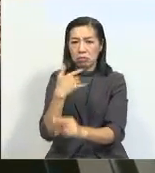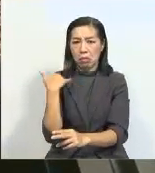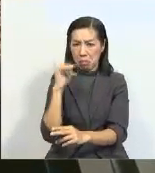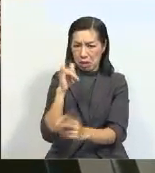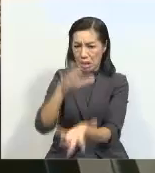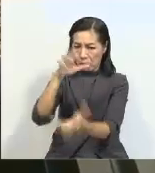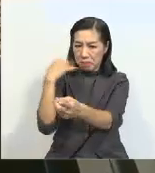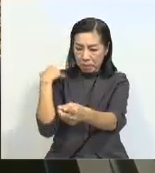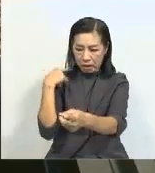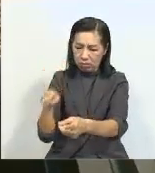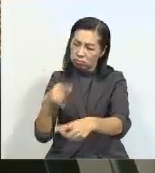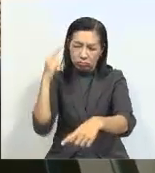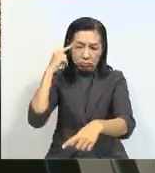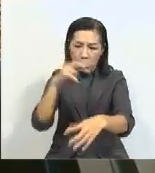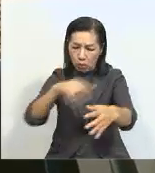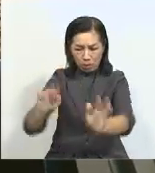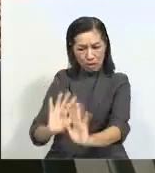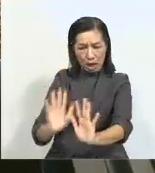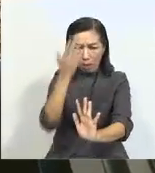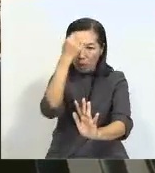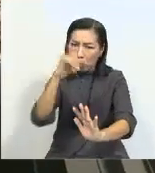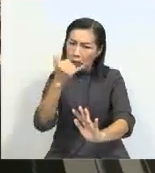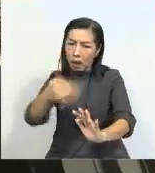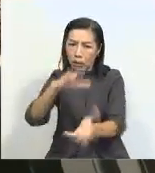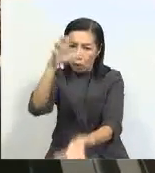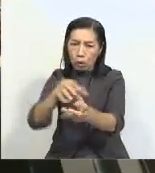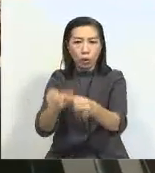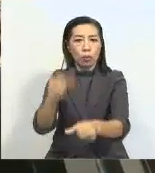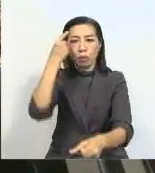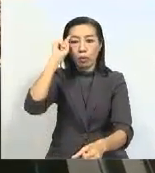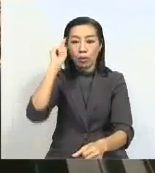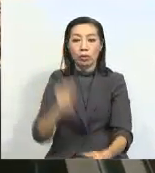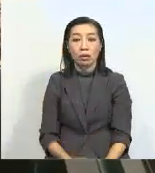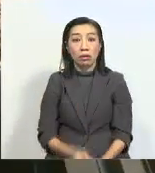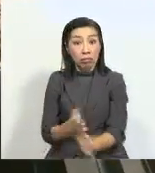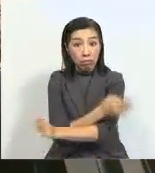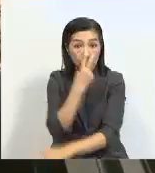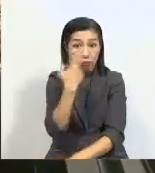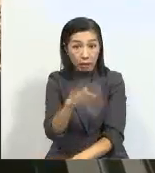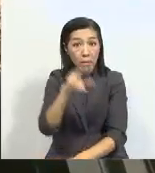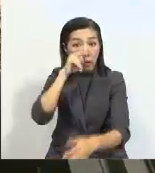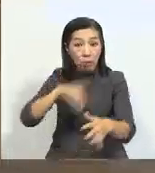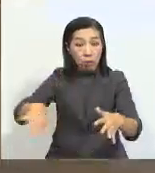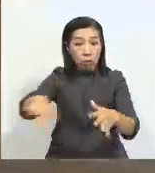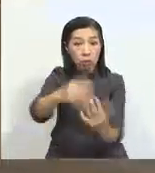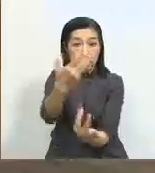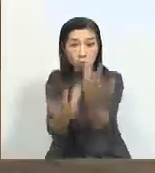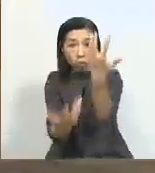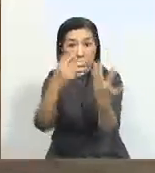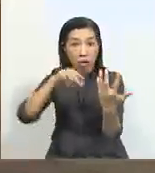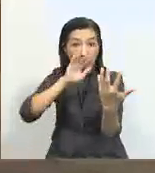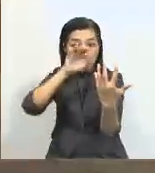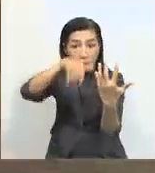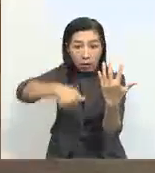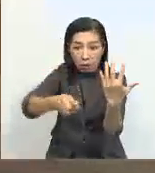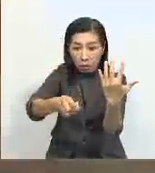ษหรืออาจจะต้องงดไปก่อนนะคะเพราะไม่รู้ว่ามีจระเข้ยังหลุดออกไปอยู่หรือเปล่านะคะ เพราะว่าอย่างภาพเมื่อสักครู่เนี่ยเราเห็นว่าจระเข้เขาไม่ได้อยู่เฉ